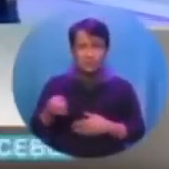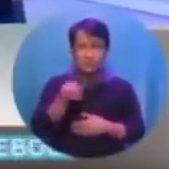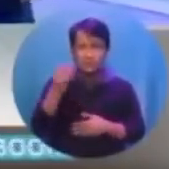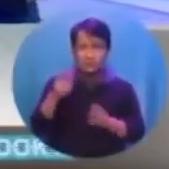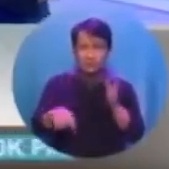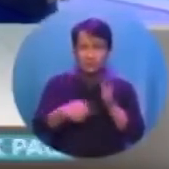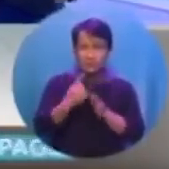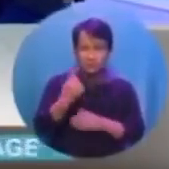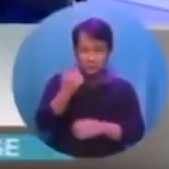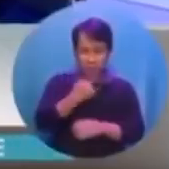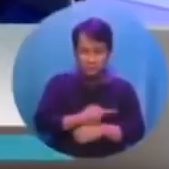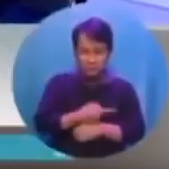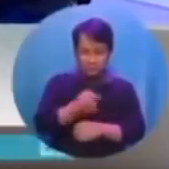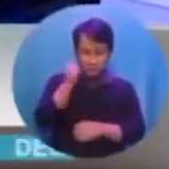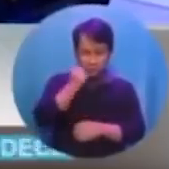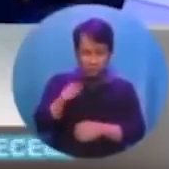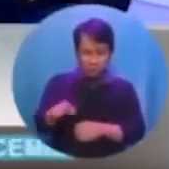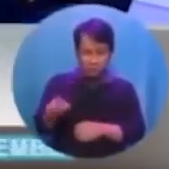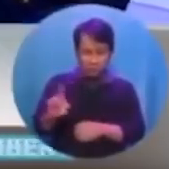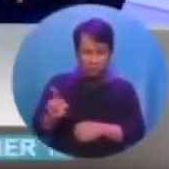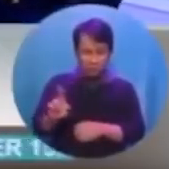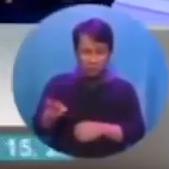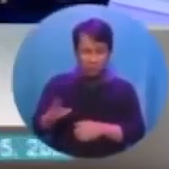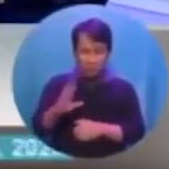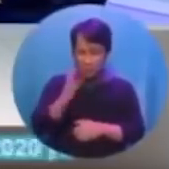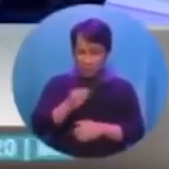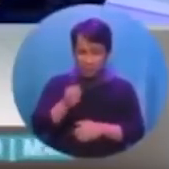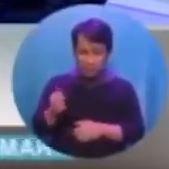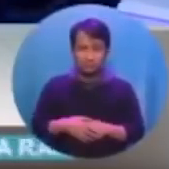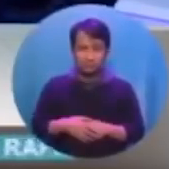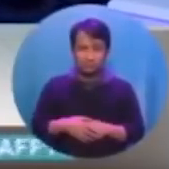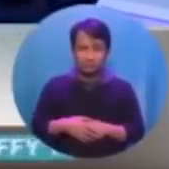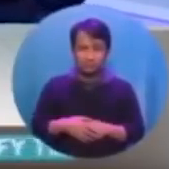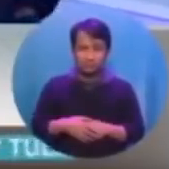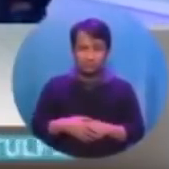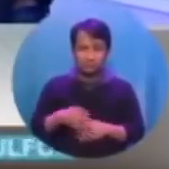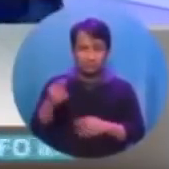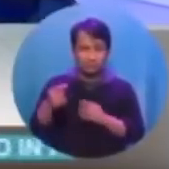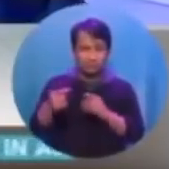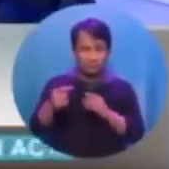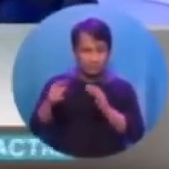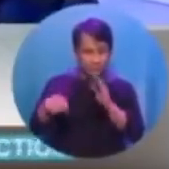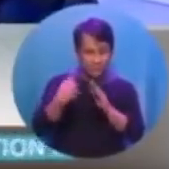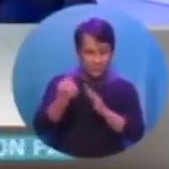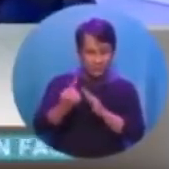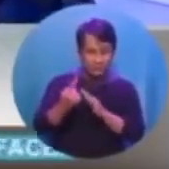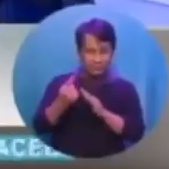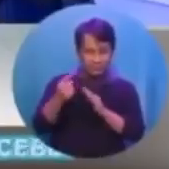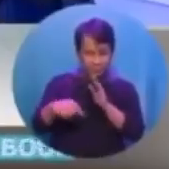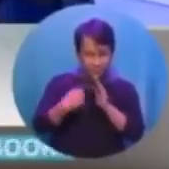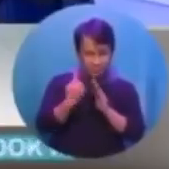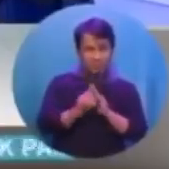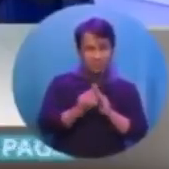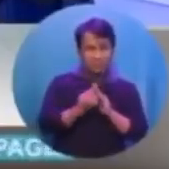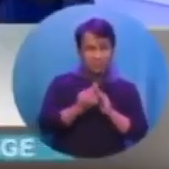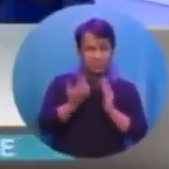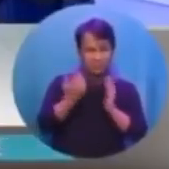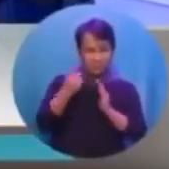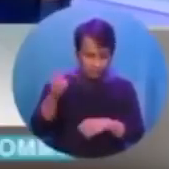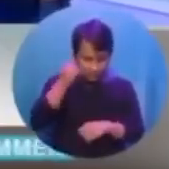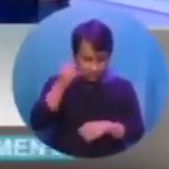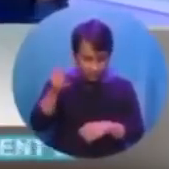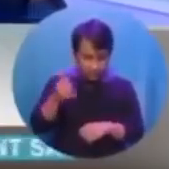beses sa isang araw po yung pag tinatawagan si Harjan, kung sino man yung taong yon? Uras-uras na may tumatawag po eh. Hindi ko po